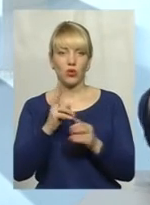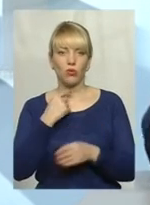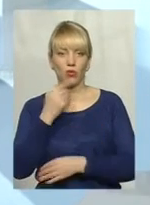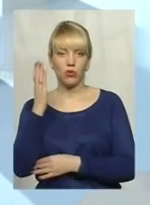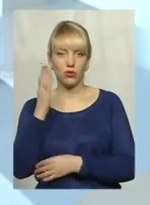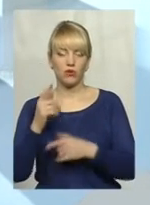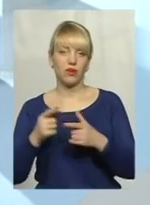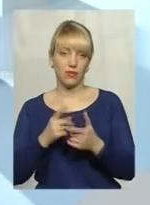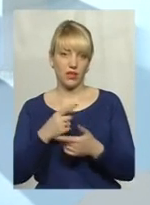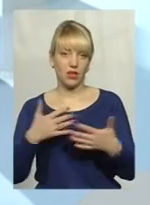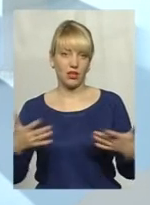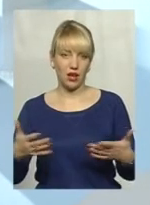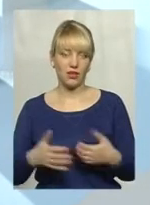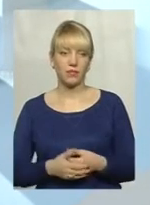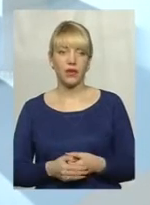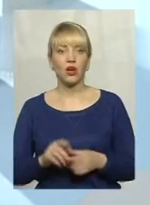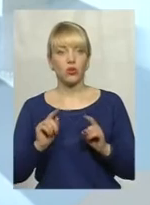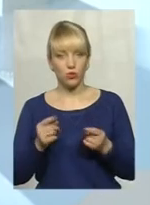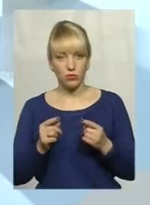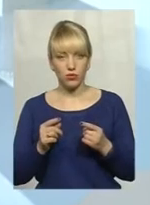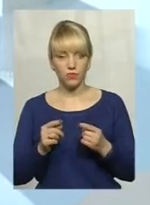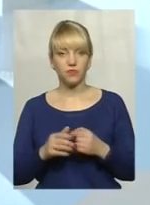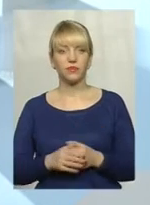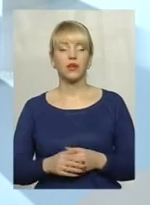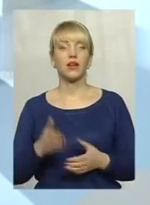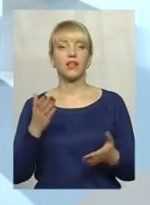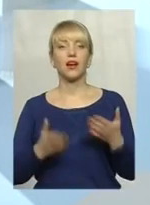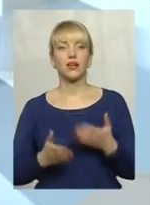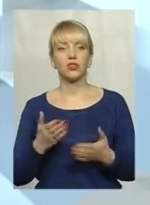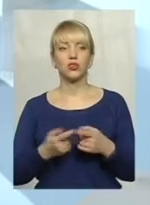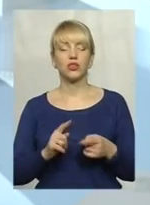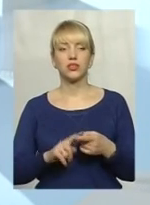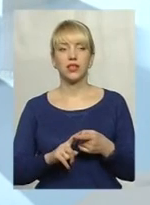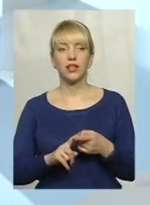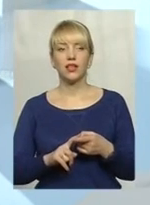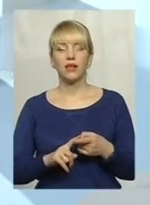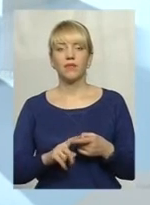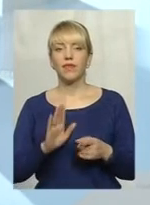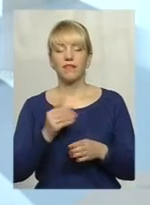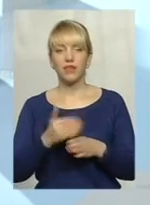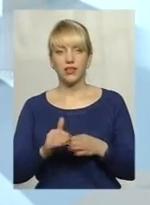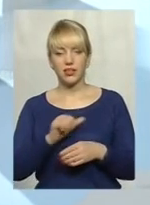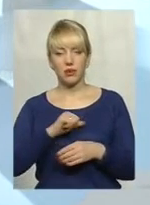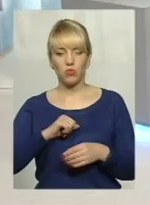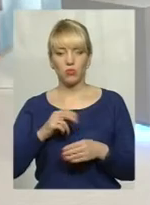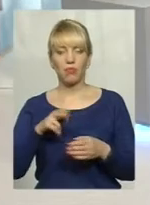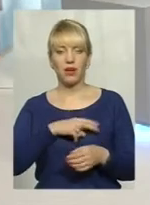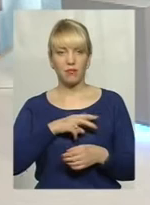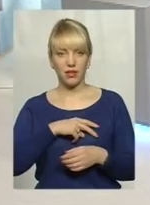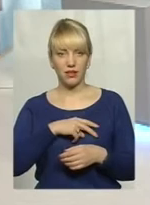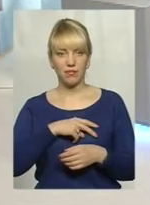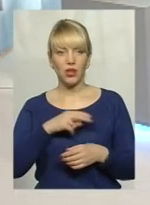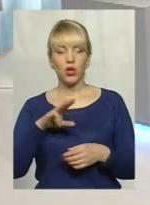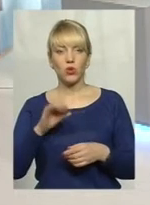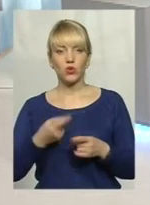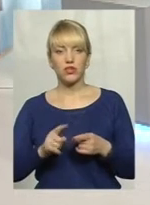і так далі. От, тому, якщо це не сам, ну, не виділення самому собі премії, то, ну,